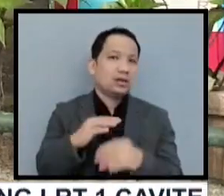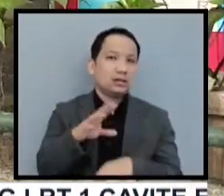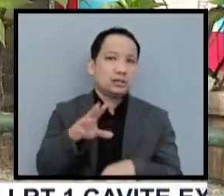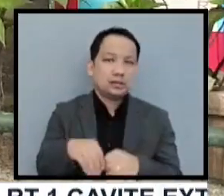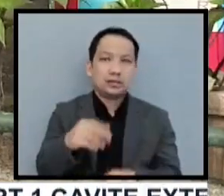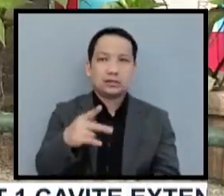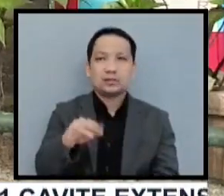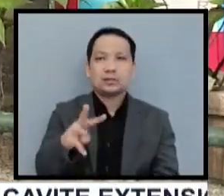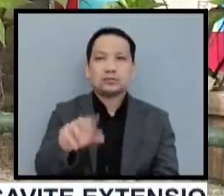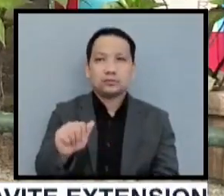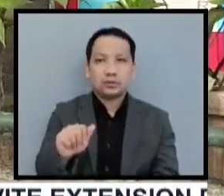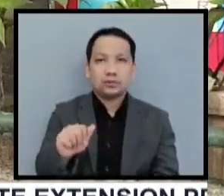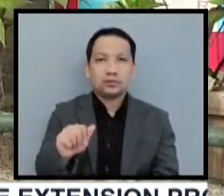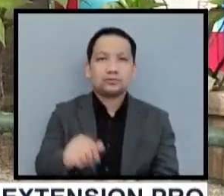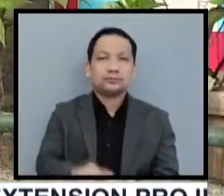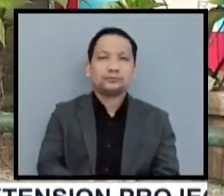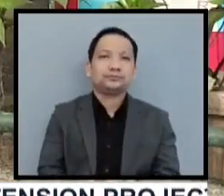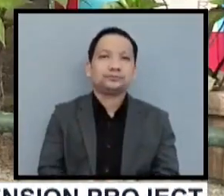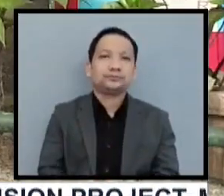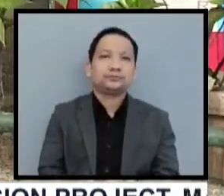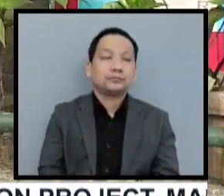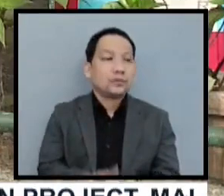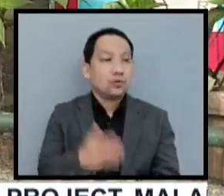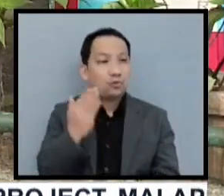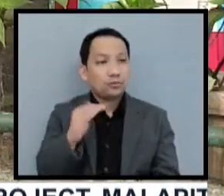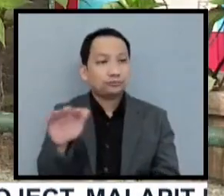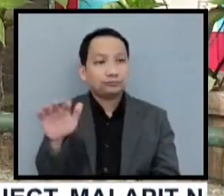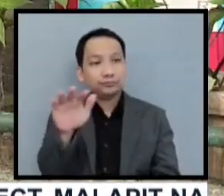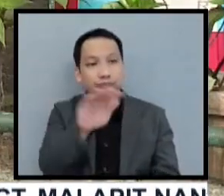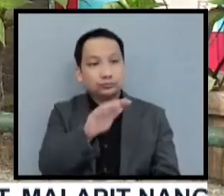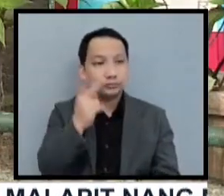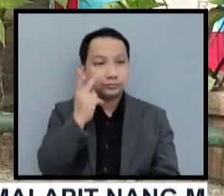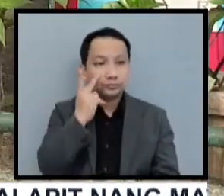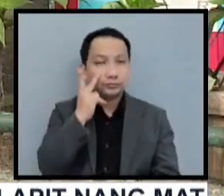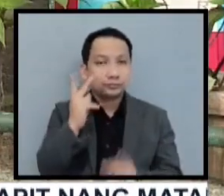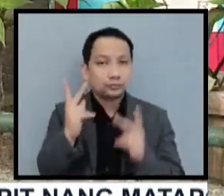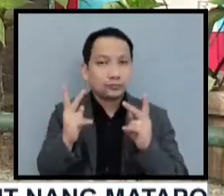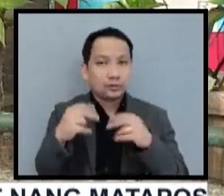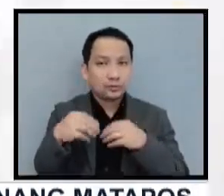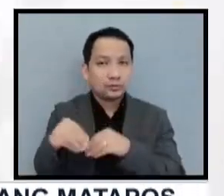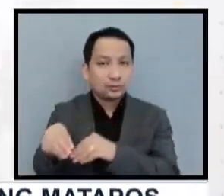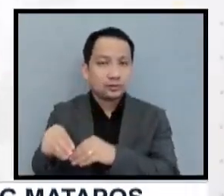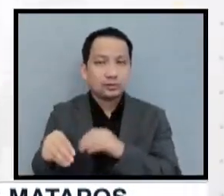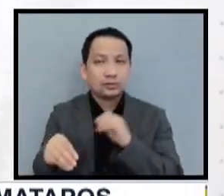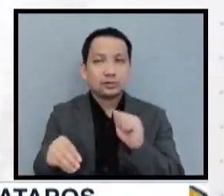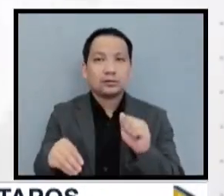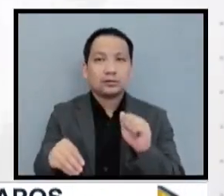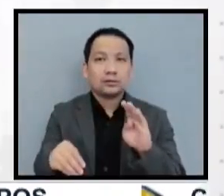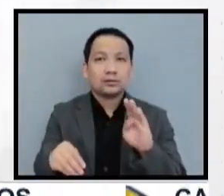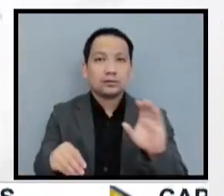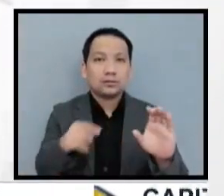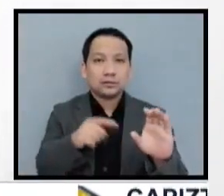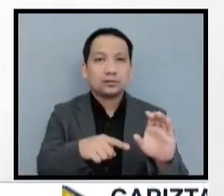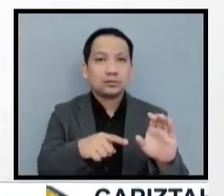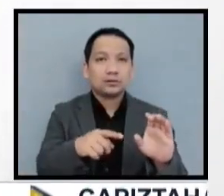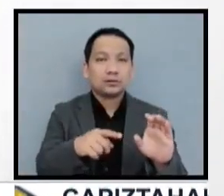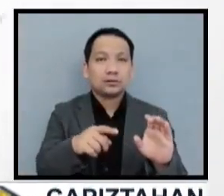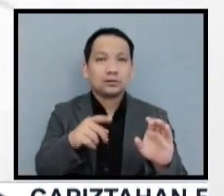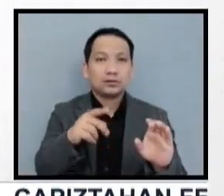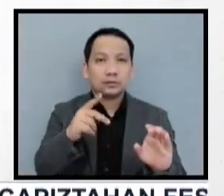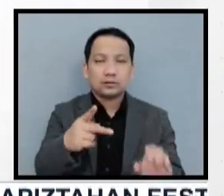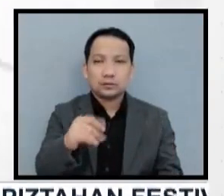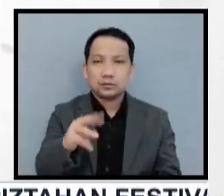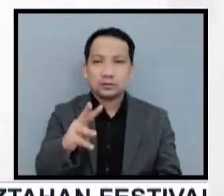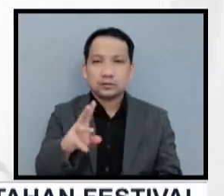pumunta. Nag-ikot kasi kami, Dayan, sa mga palengke bago nagtungo dito sa ADC Kadiwa Store ng Department of Agriculture sa Elliptical Road,